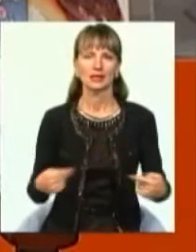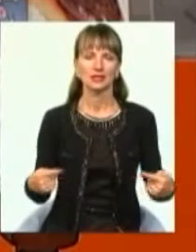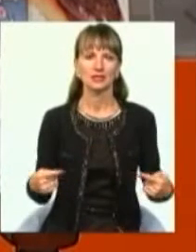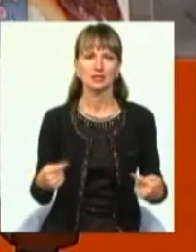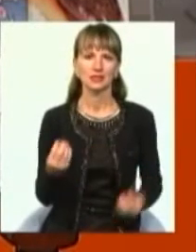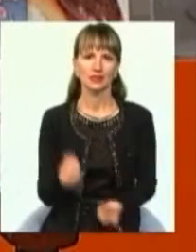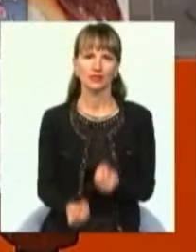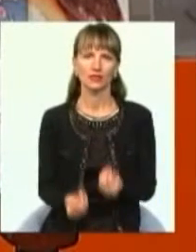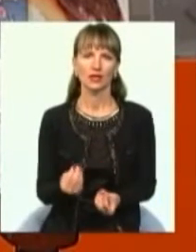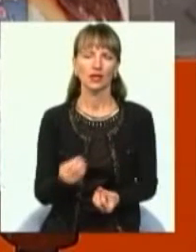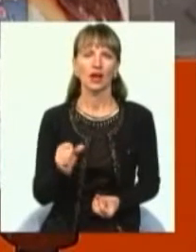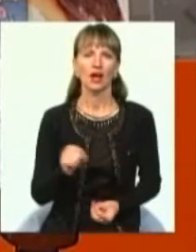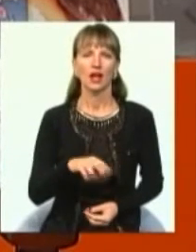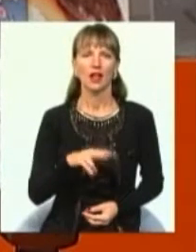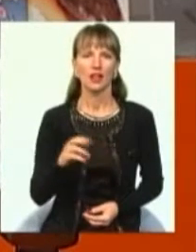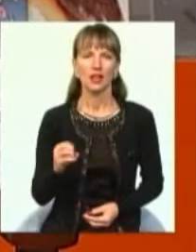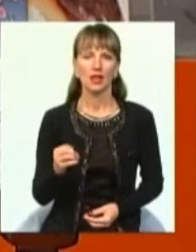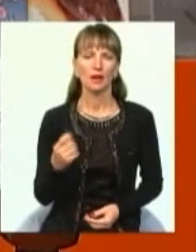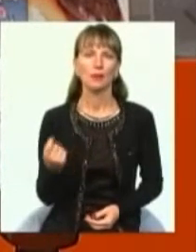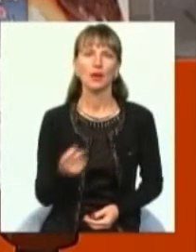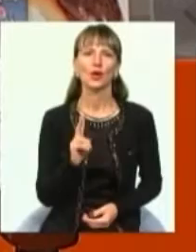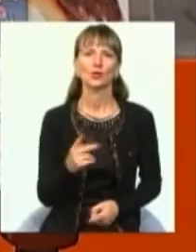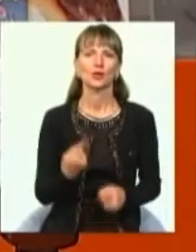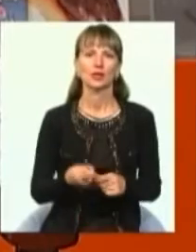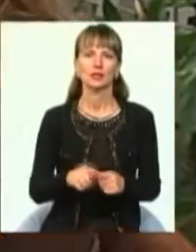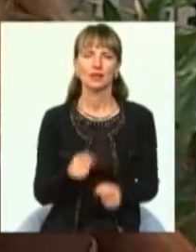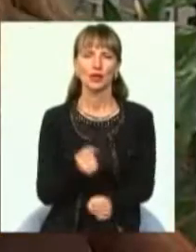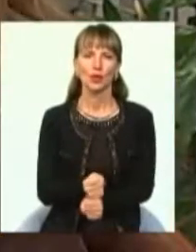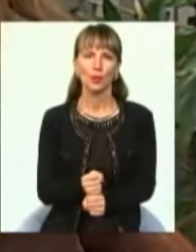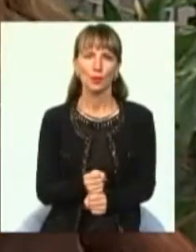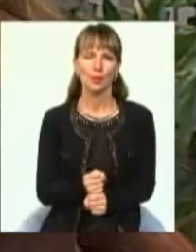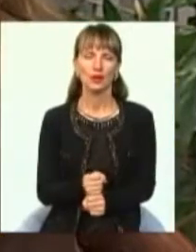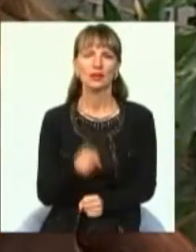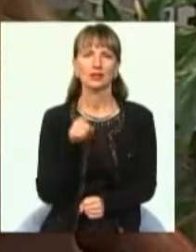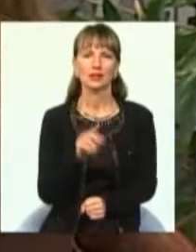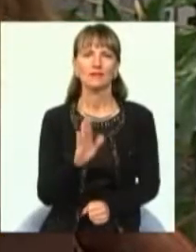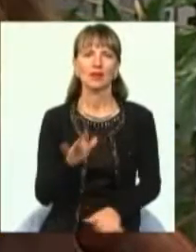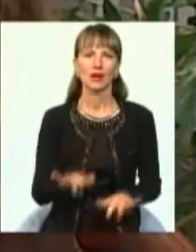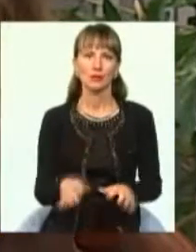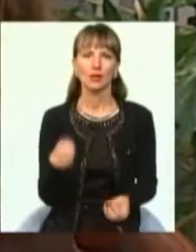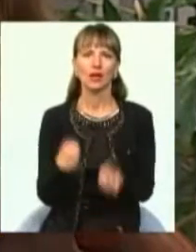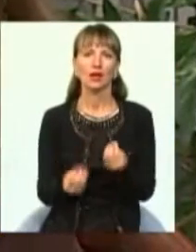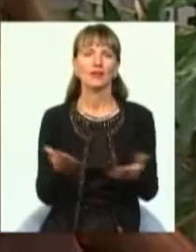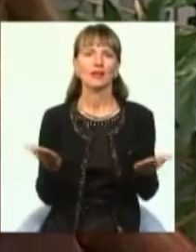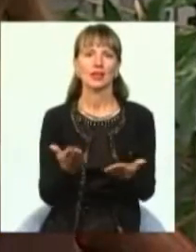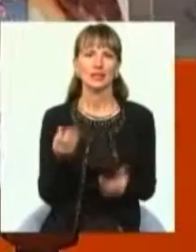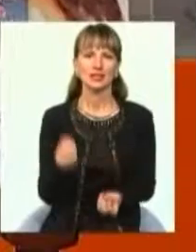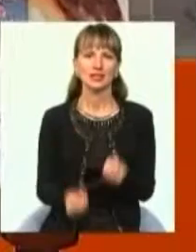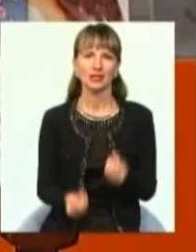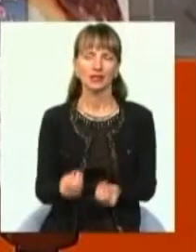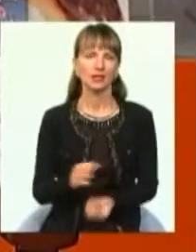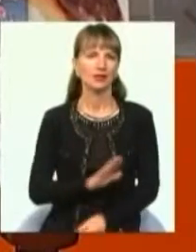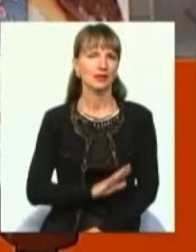інтелектуальні ігри, але мало хто це робить. Ти в комп'ютері граєш у якісь інтелектуальні ігри?